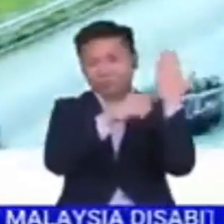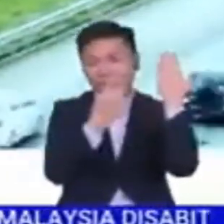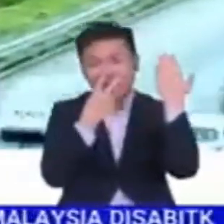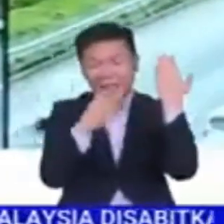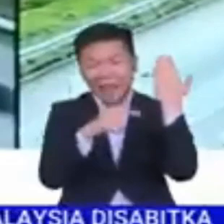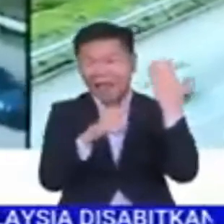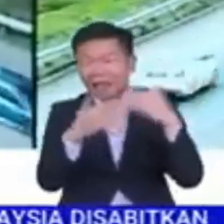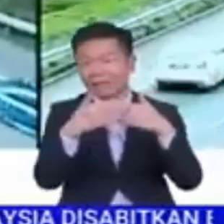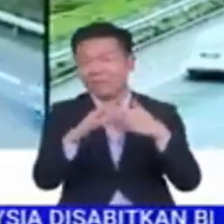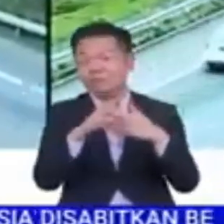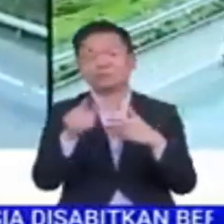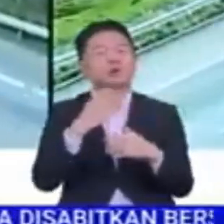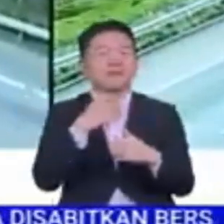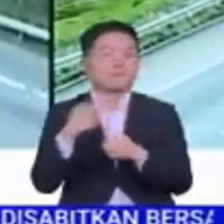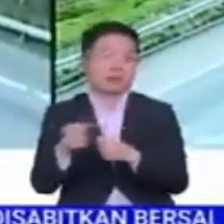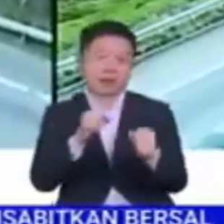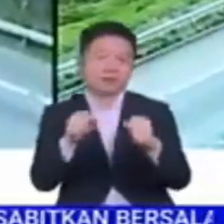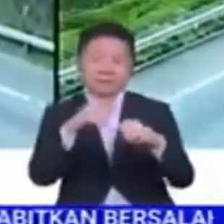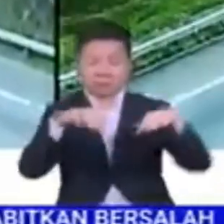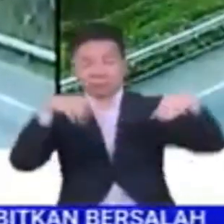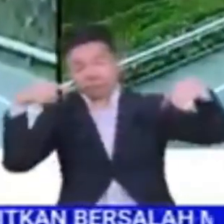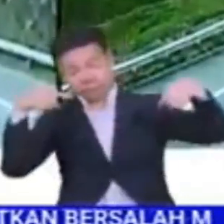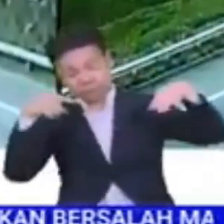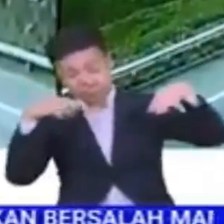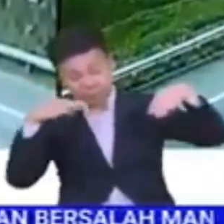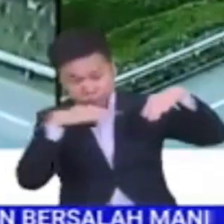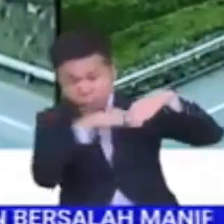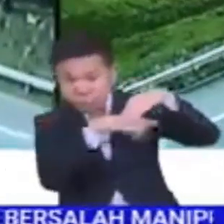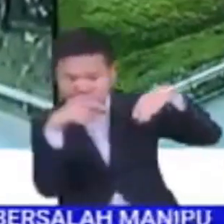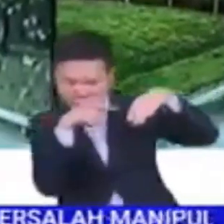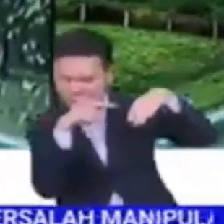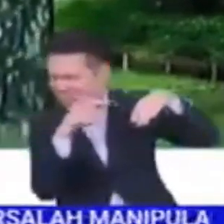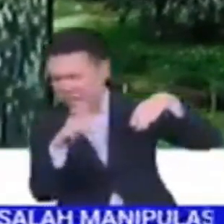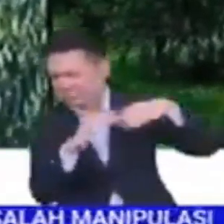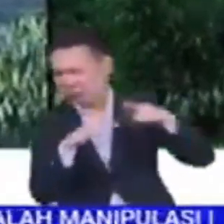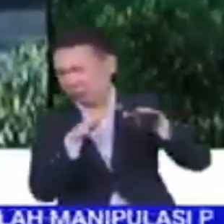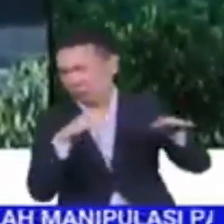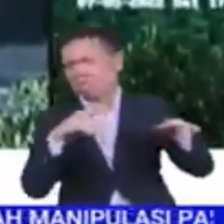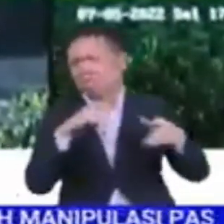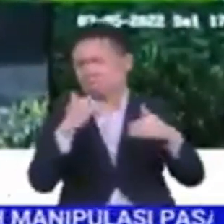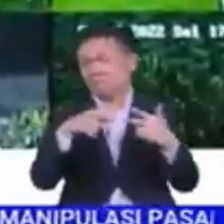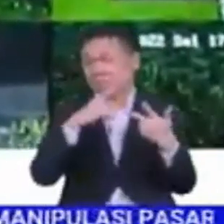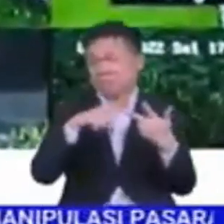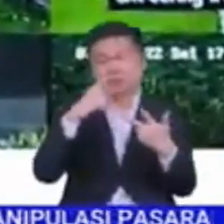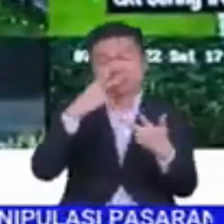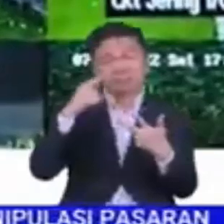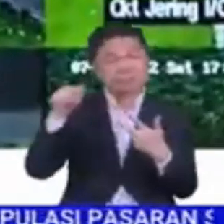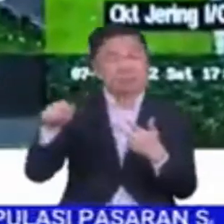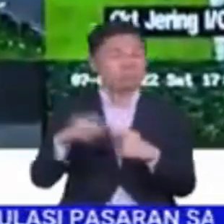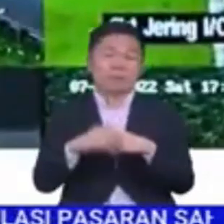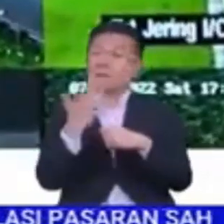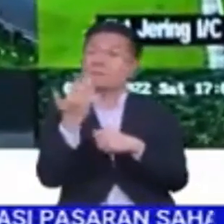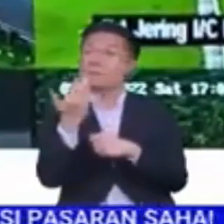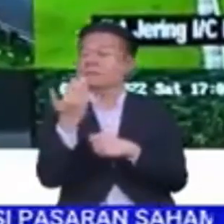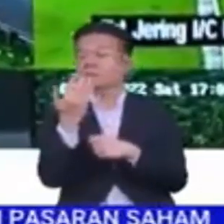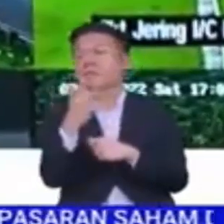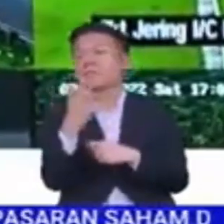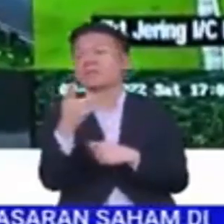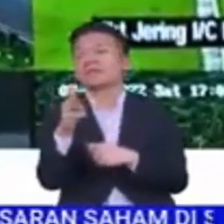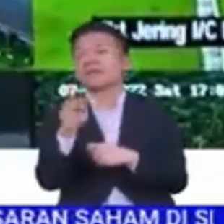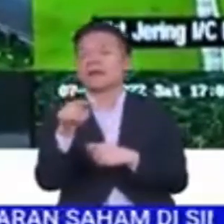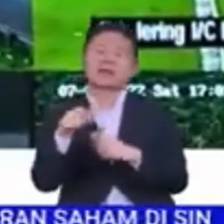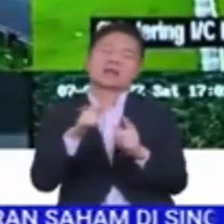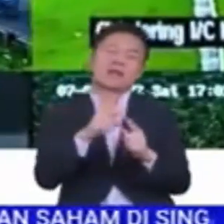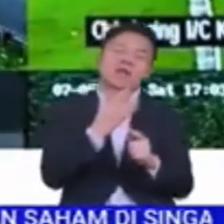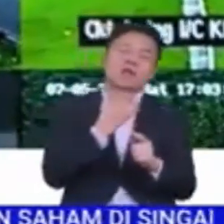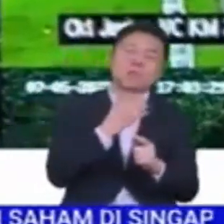selepas RNR Sungai Perak ke Terowong Menora. Manakala maklumat trafik di wilayah tengah, kenderaan perlahan 15 km dari Ipoh Utara ke